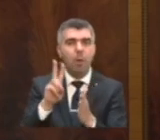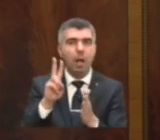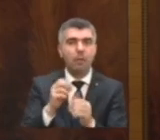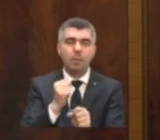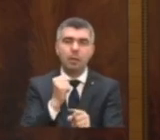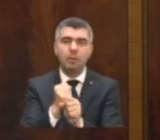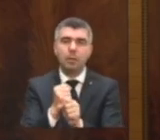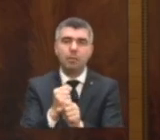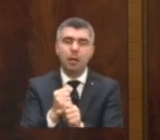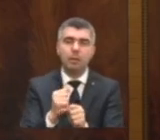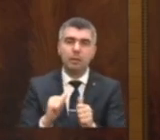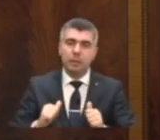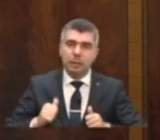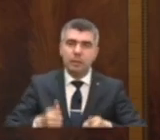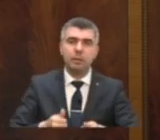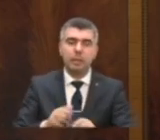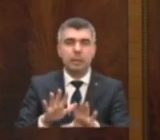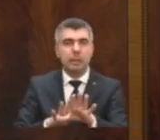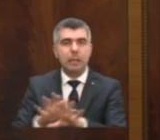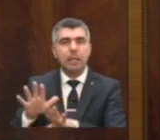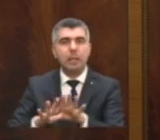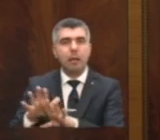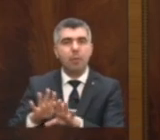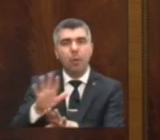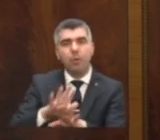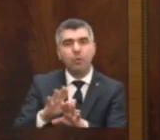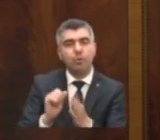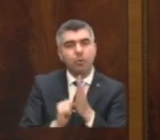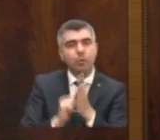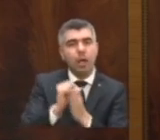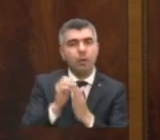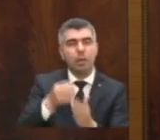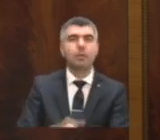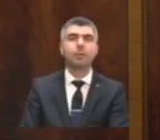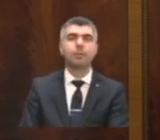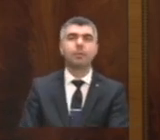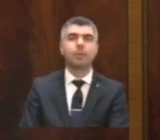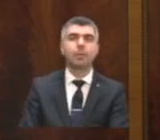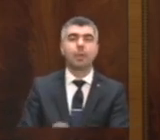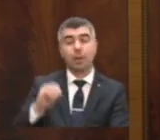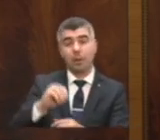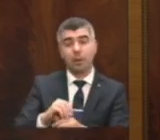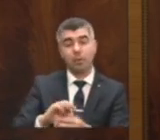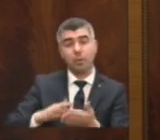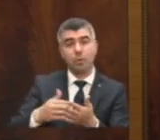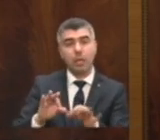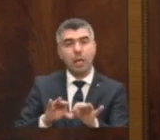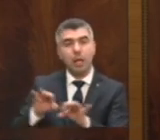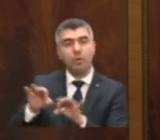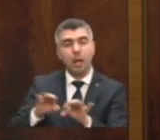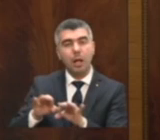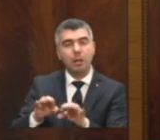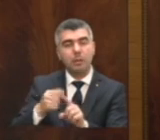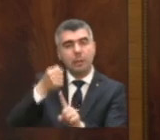إطار الاستعدادات والتدابير التي ينبغي اتخاذها لتنظيم وإنجاح هذا الموسم. ويمكن تحديد الإجراءات المتعلقة